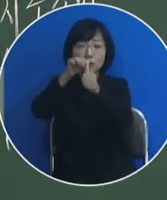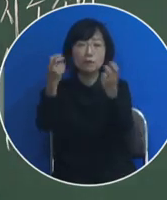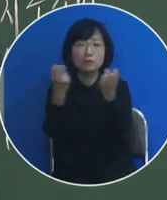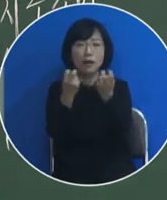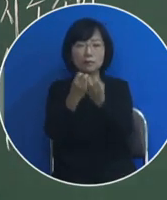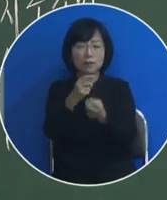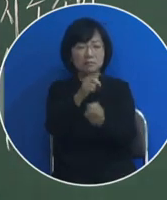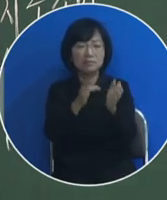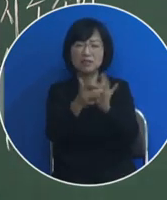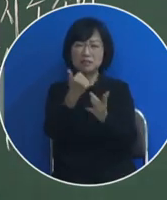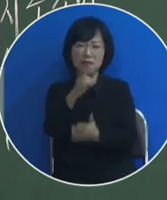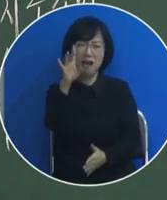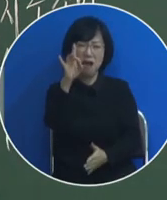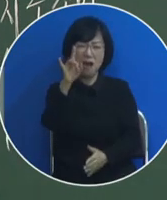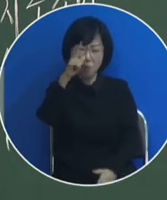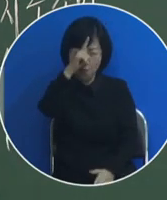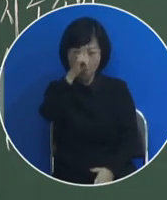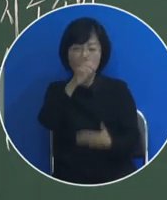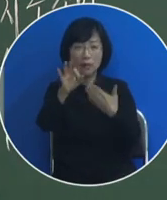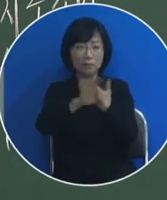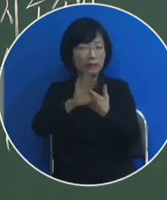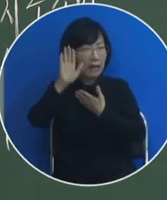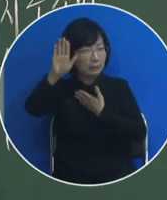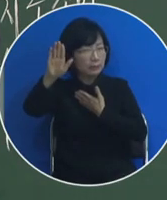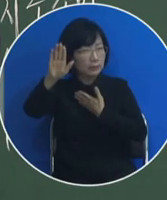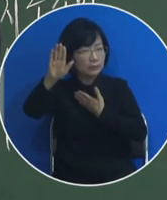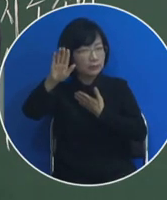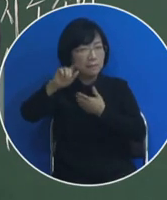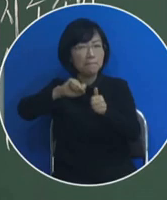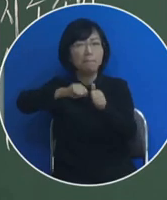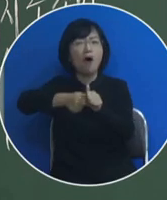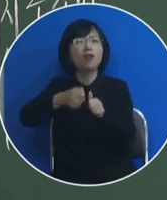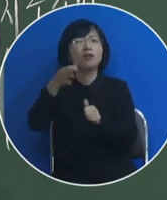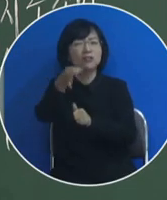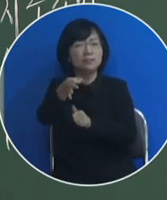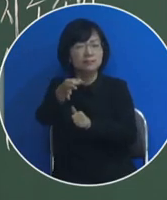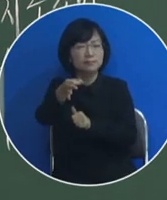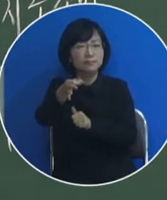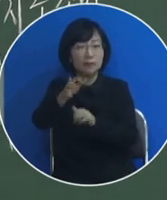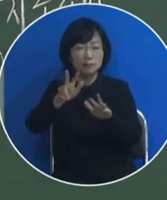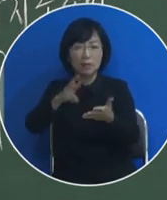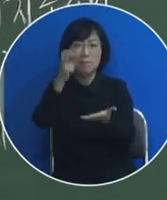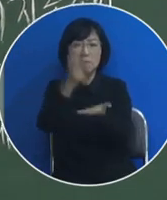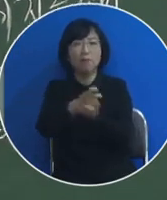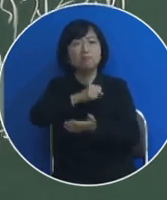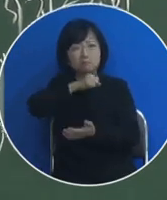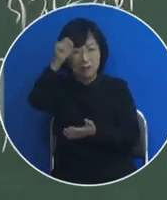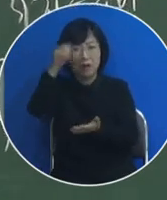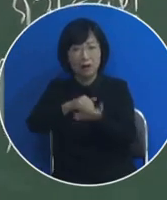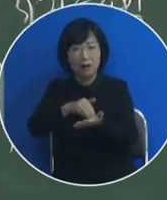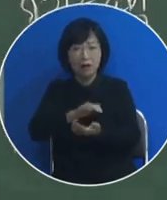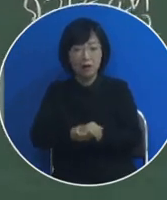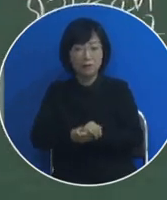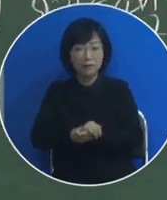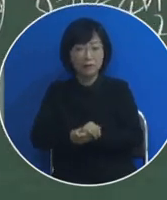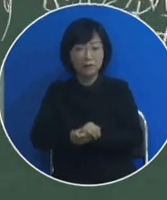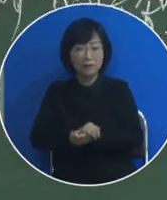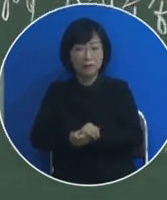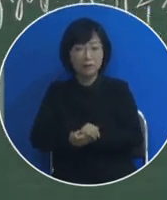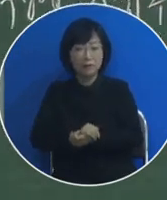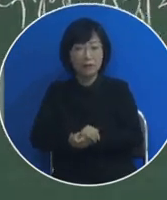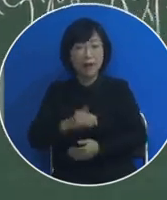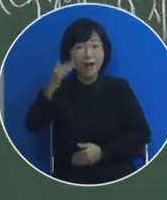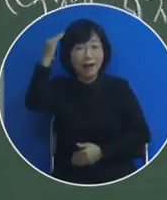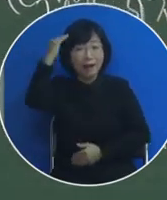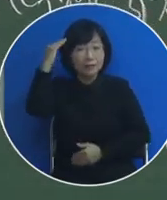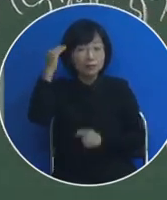that says that if you say salvation is only found in the gospel then it goes against the law. 한국 교회 절반 이상이 그리스도 말고도